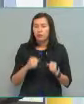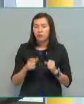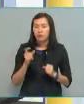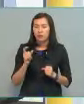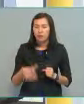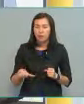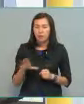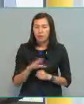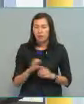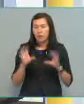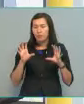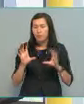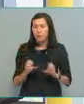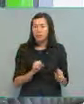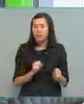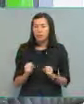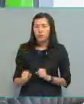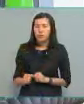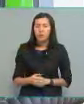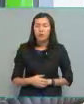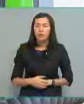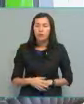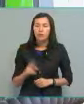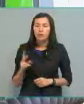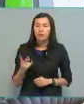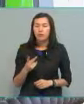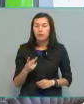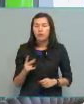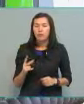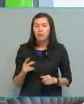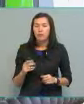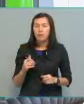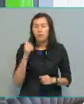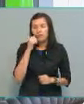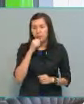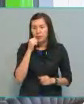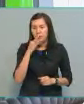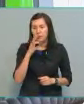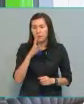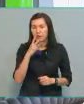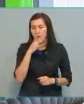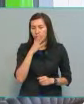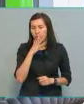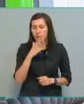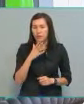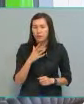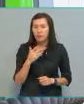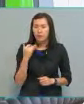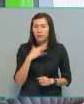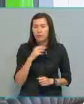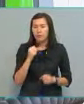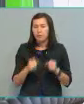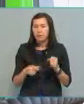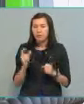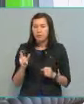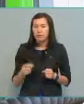жүргізушілердің барынша құқығын қорғау болса. Екіншіден, кеше карантин уақытында көптеген